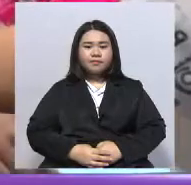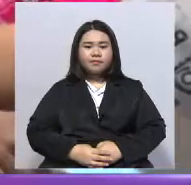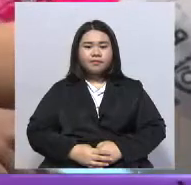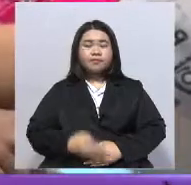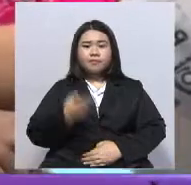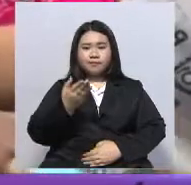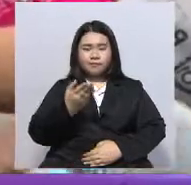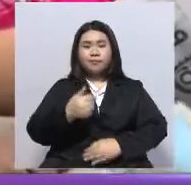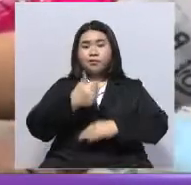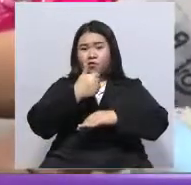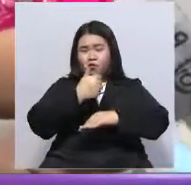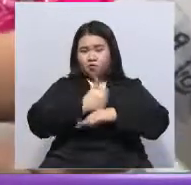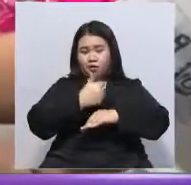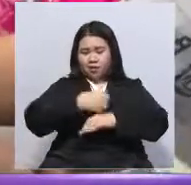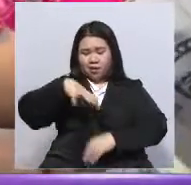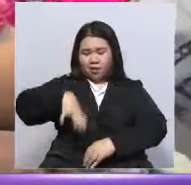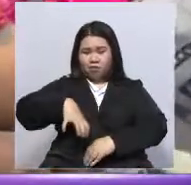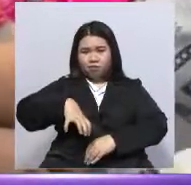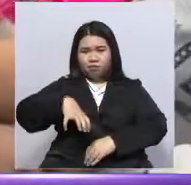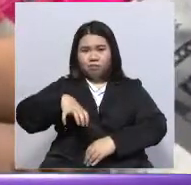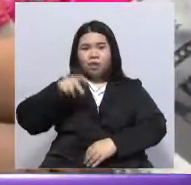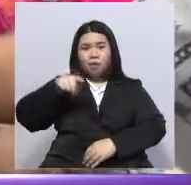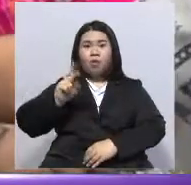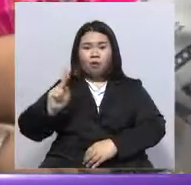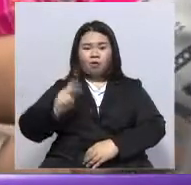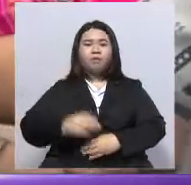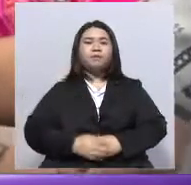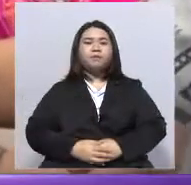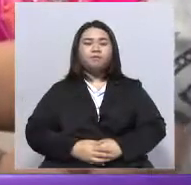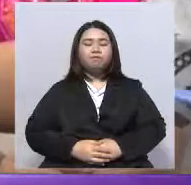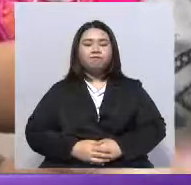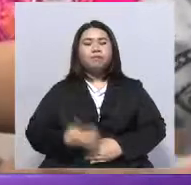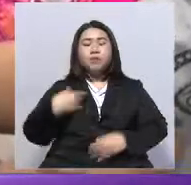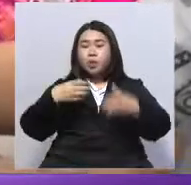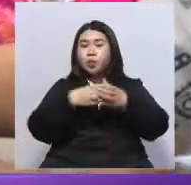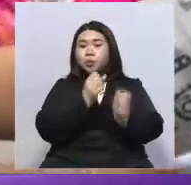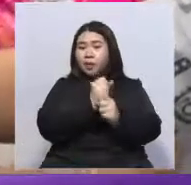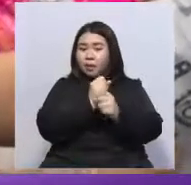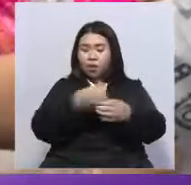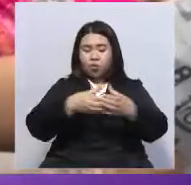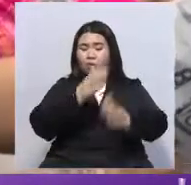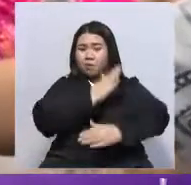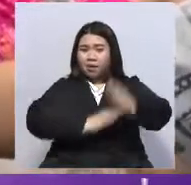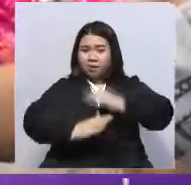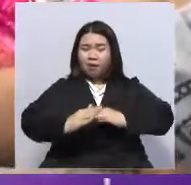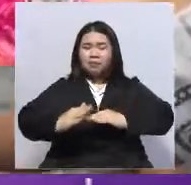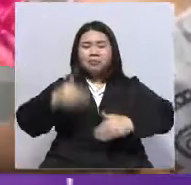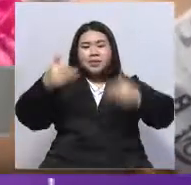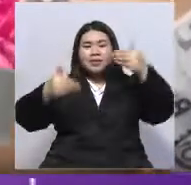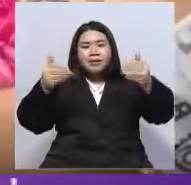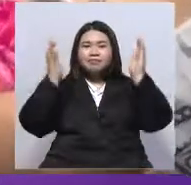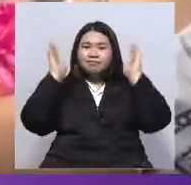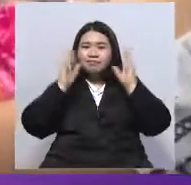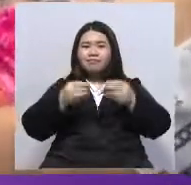นายสมคิดสมศรีอธิบดีกรมส่งเสริมและพัฒนาคุณภาพชีวิตคนพิการนำทีมงานและผู้พิการจัดกิจกรรมประชาสัม